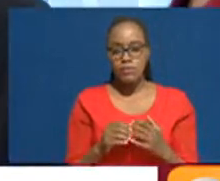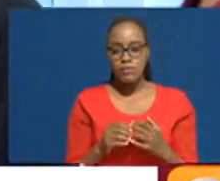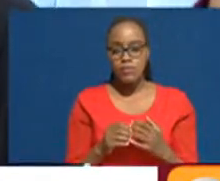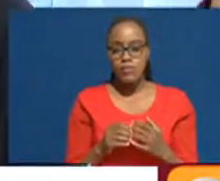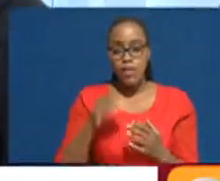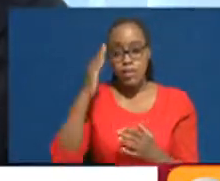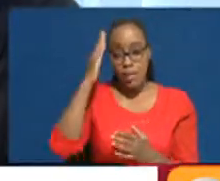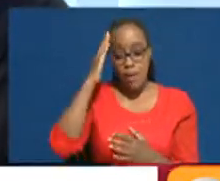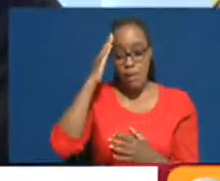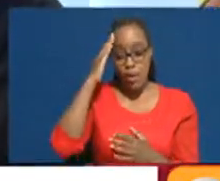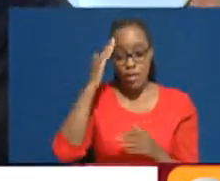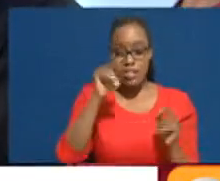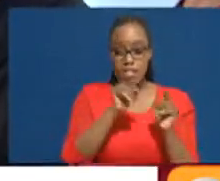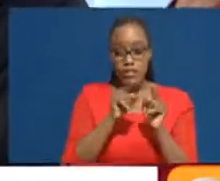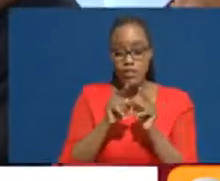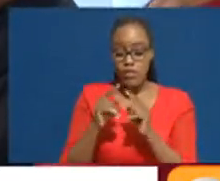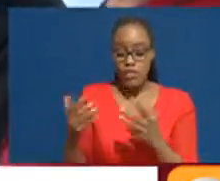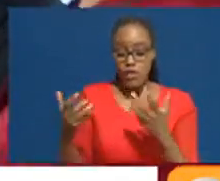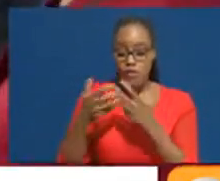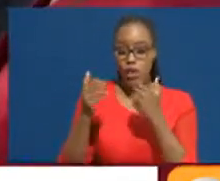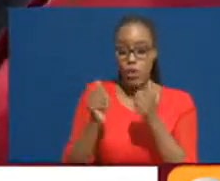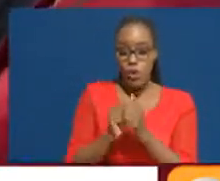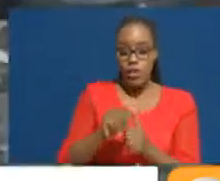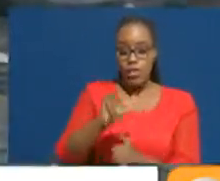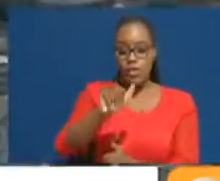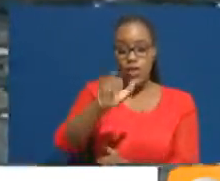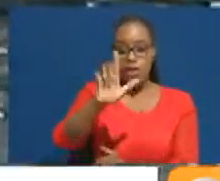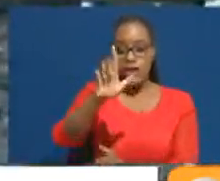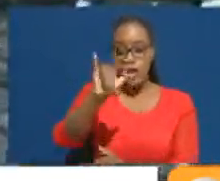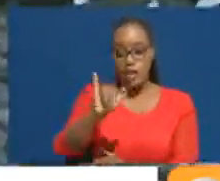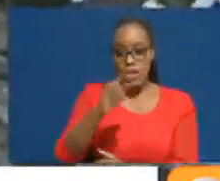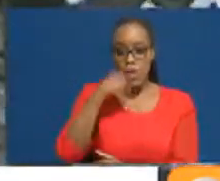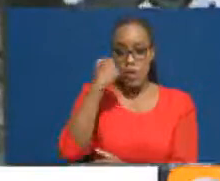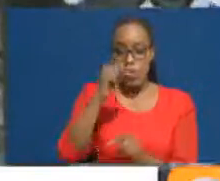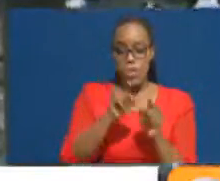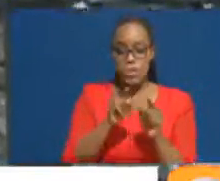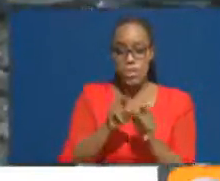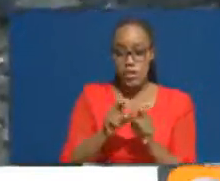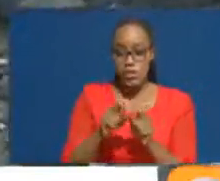The memories resonate with that of Ali Mwadama, who